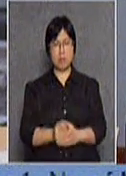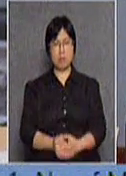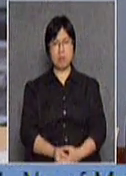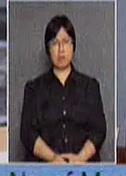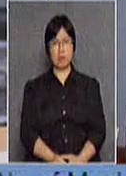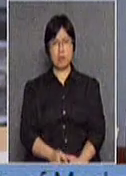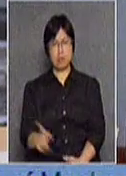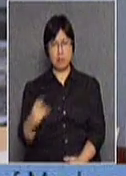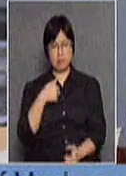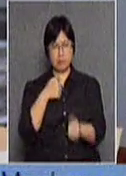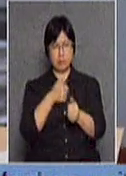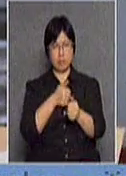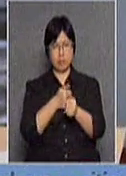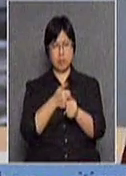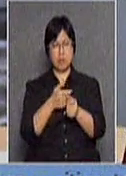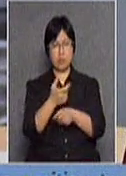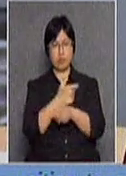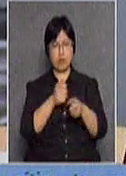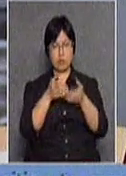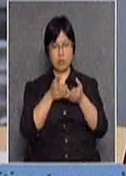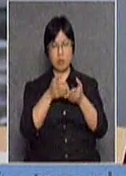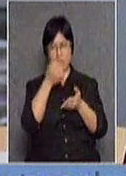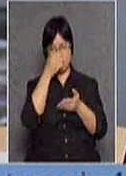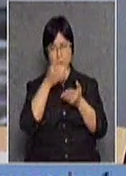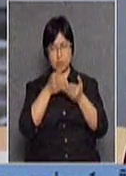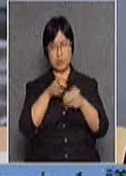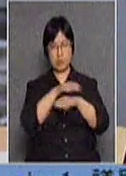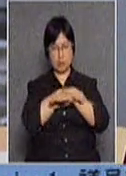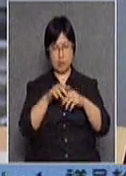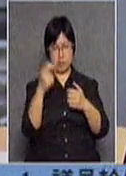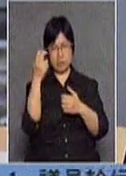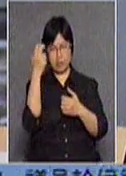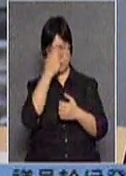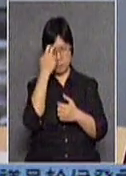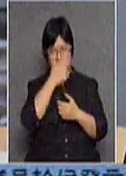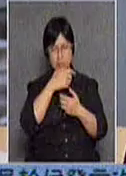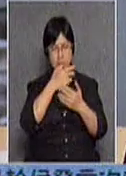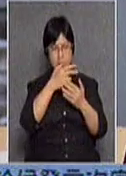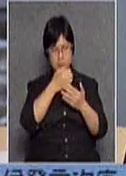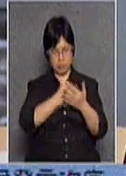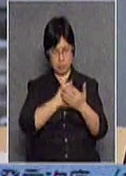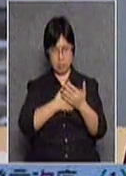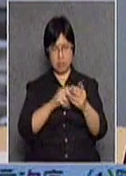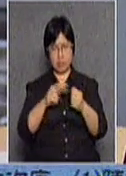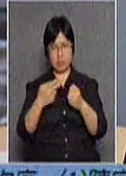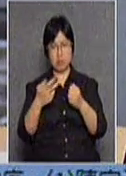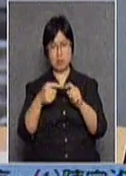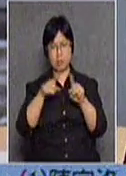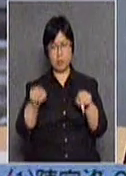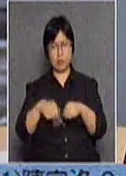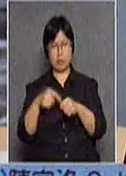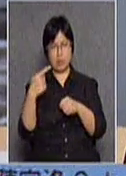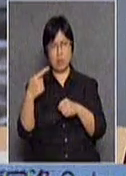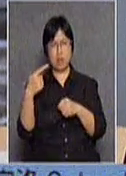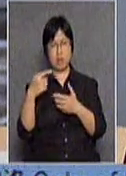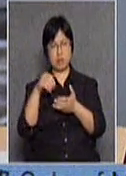要進行嘅商船本地船隻安全及檢驗規例第二部表一定明嘅